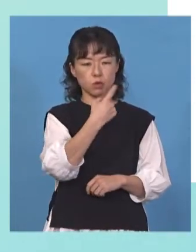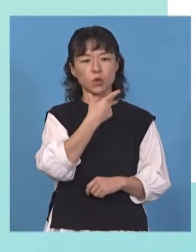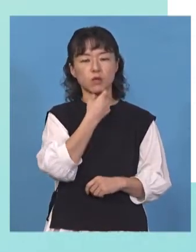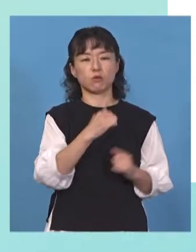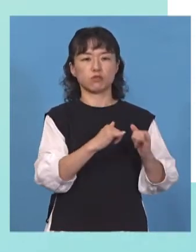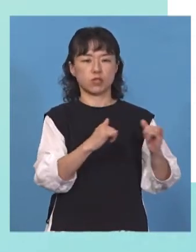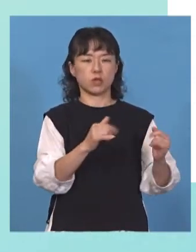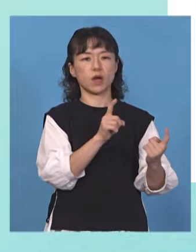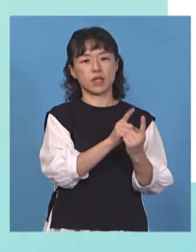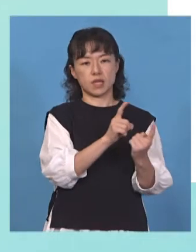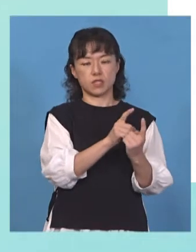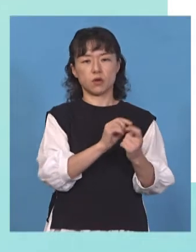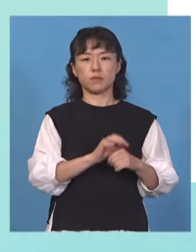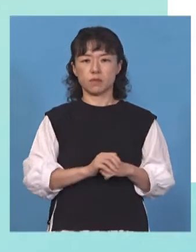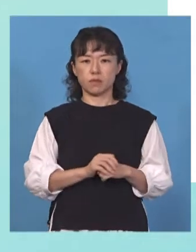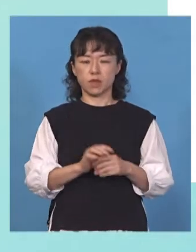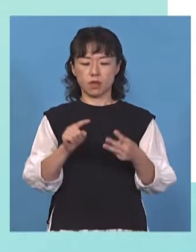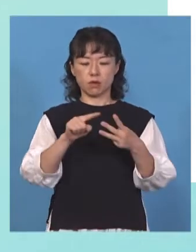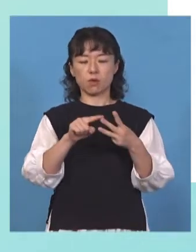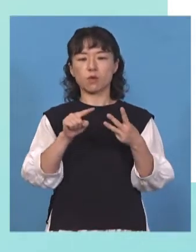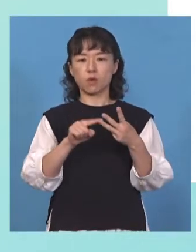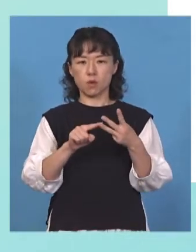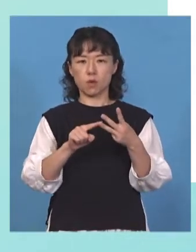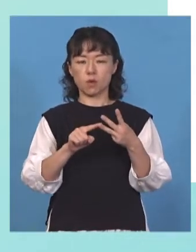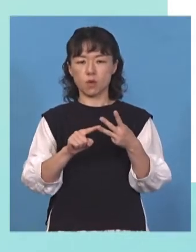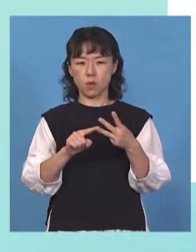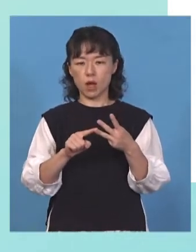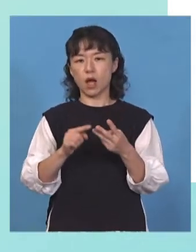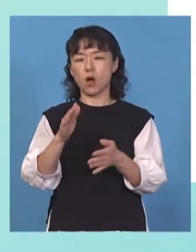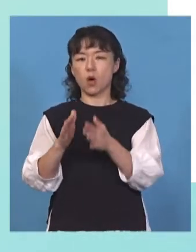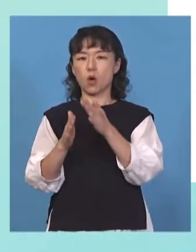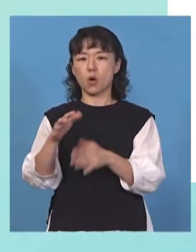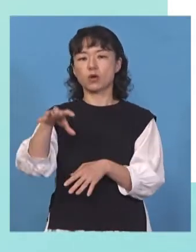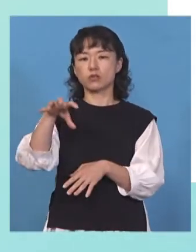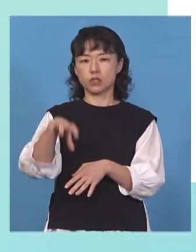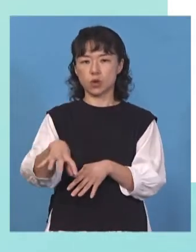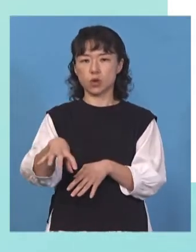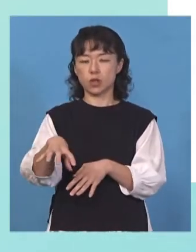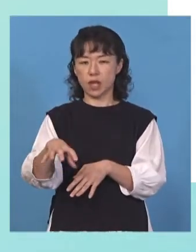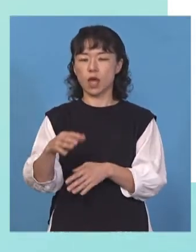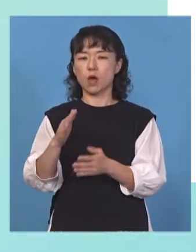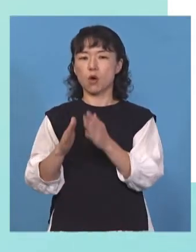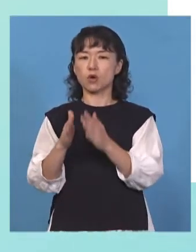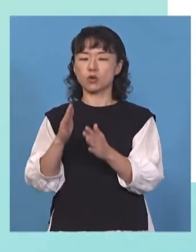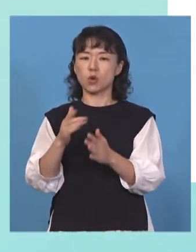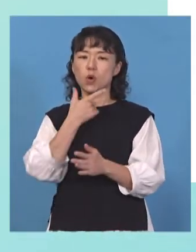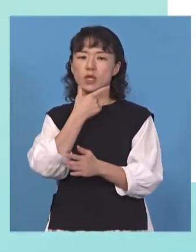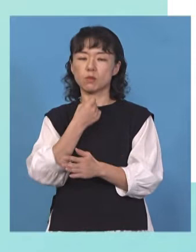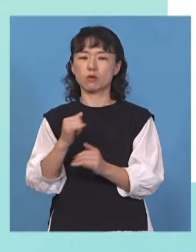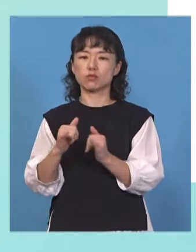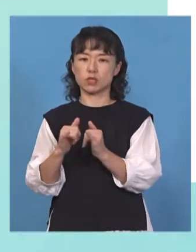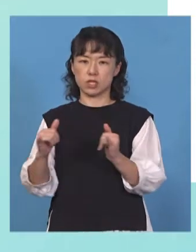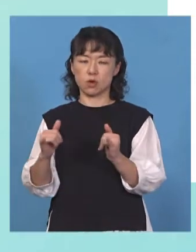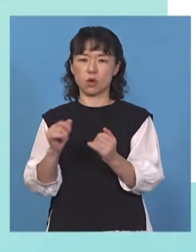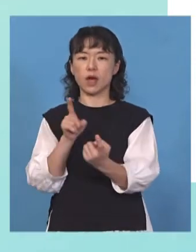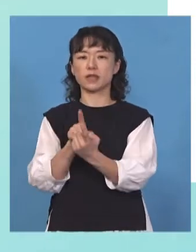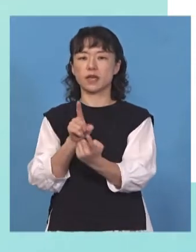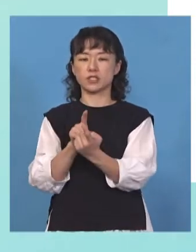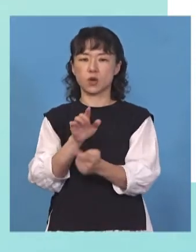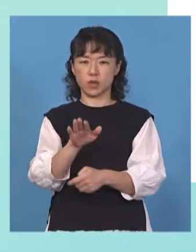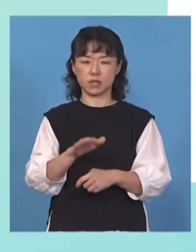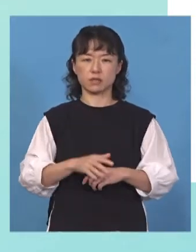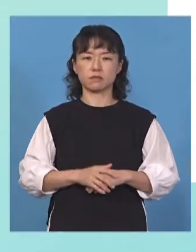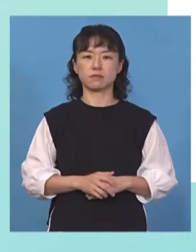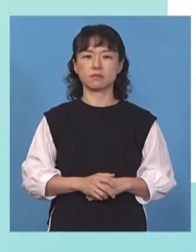対象で、2号認定、3号認定は入所要件に該当し、認定こども園や保育所などで保育を希望する